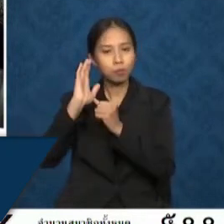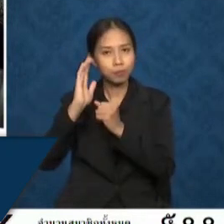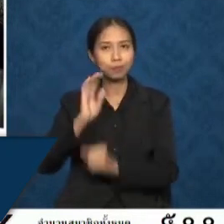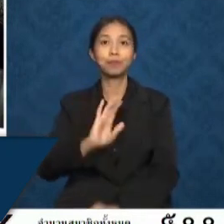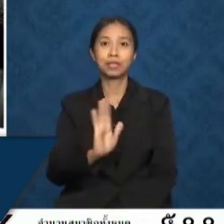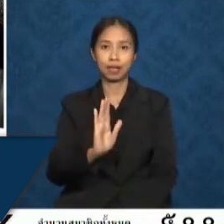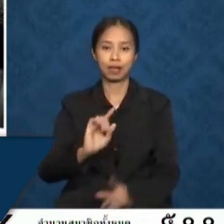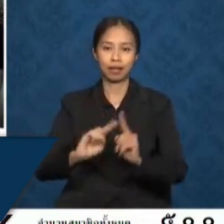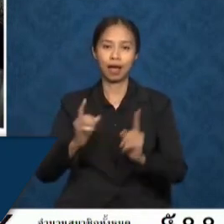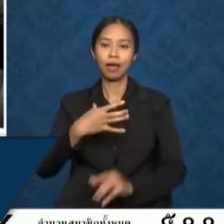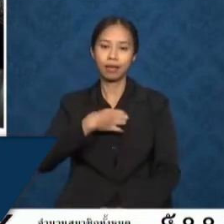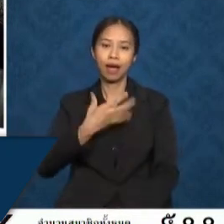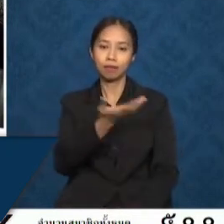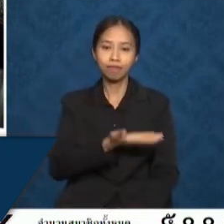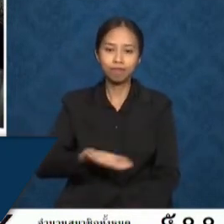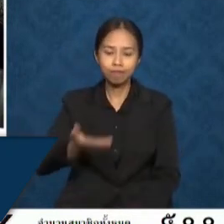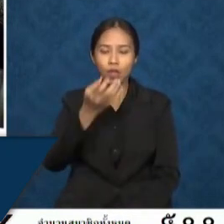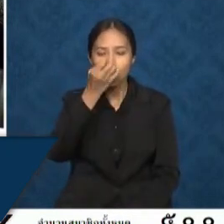อยากชวทmistugaคิดตามคะ